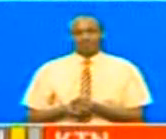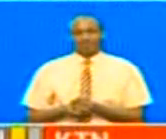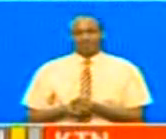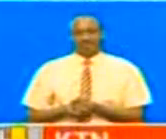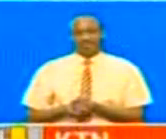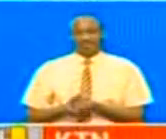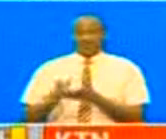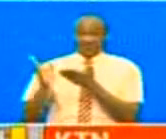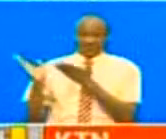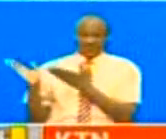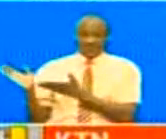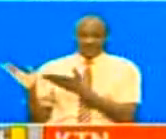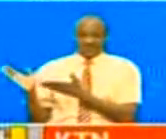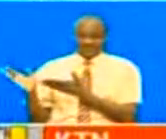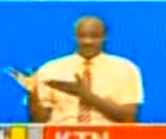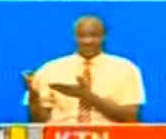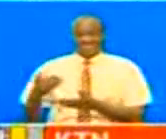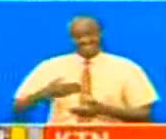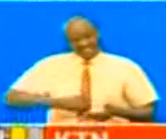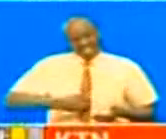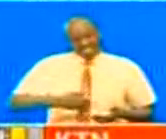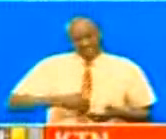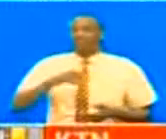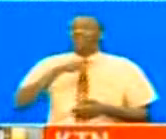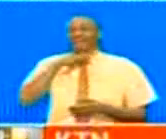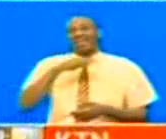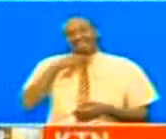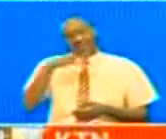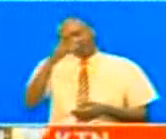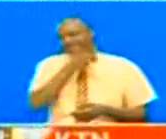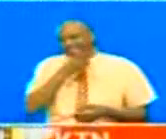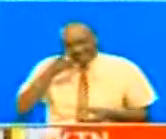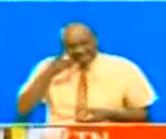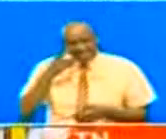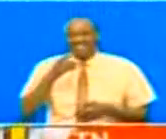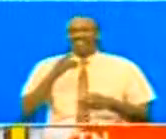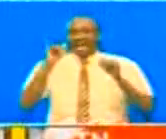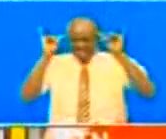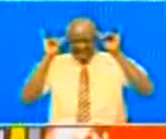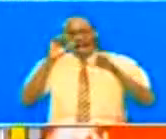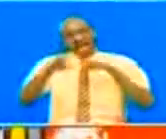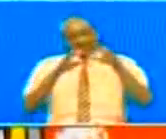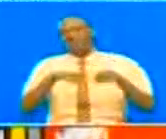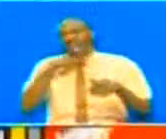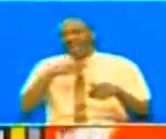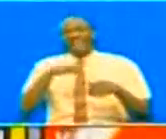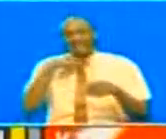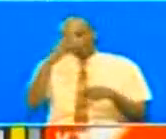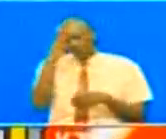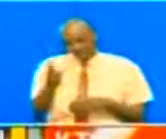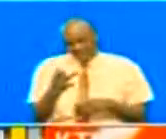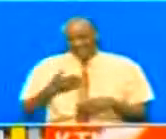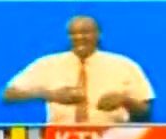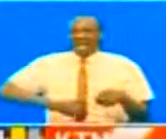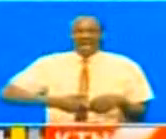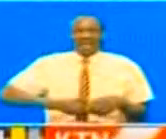Ndio athari za kiangazi ambacho kimekuwa kikishuhudiwa nchini. Mizoga ya mifugo waliofariki kutokana na ukosefu wa